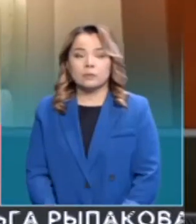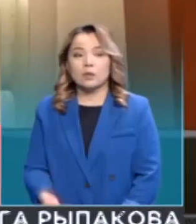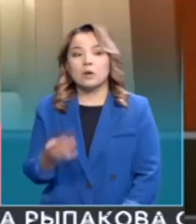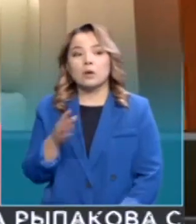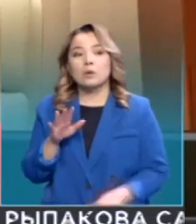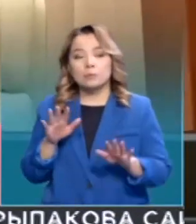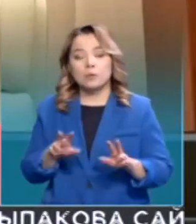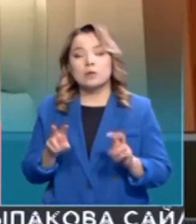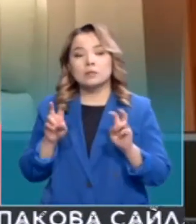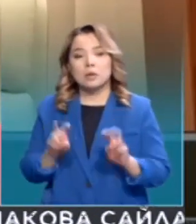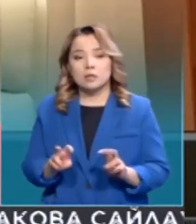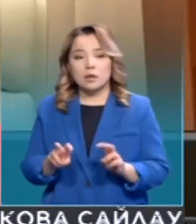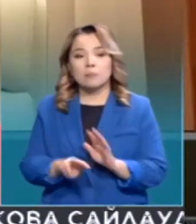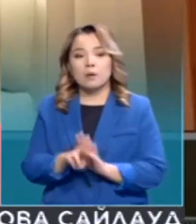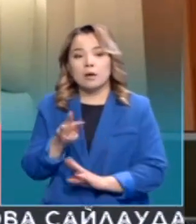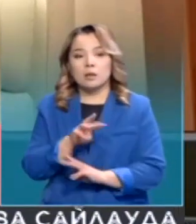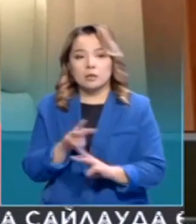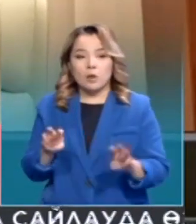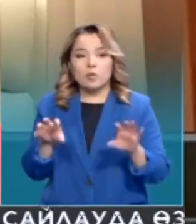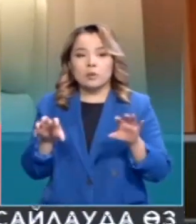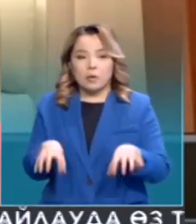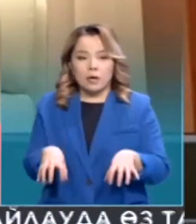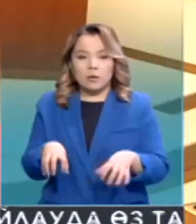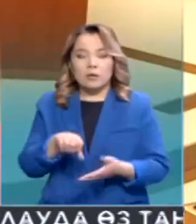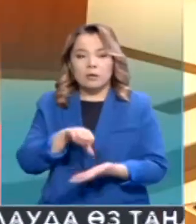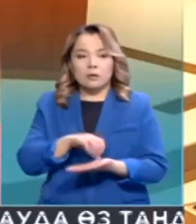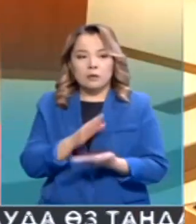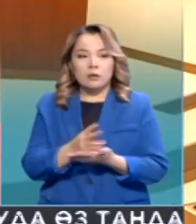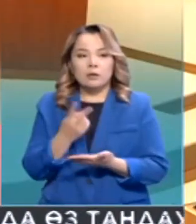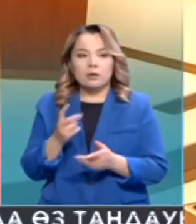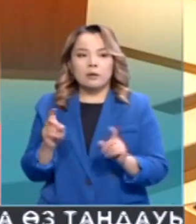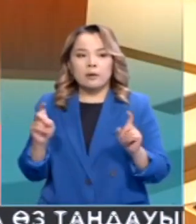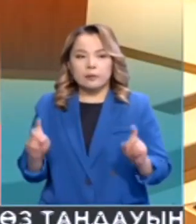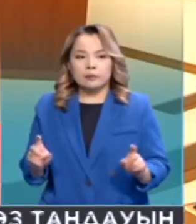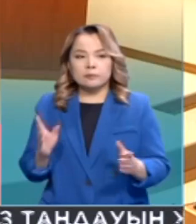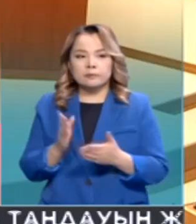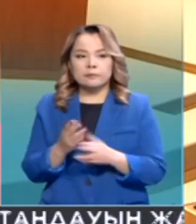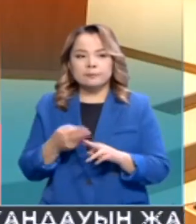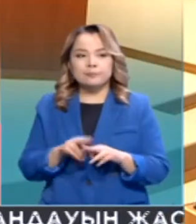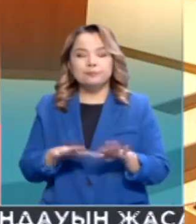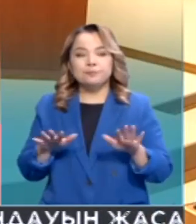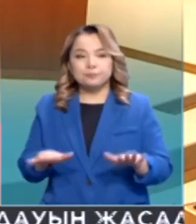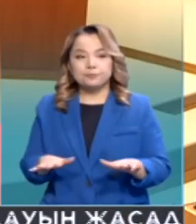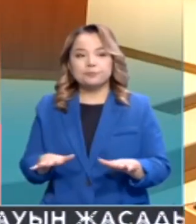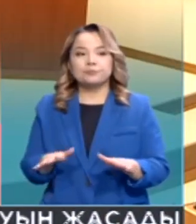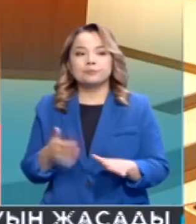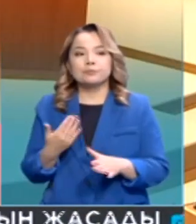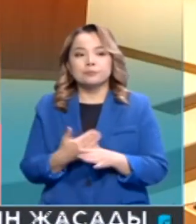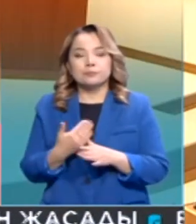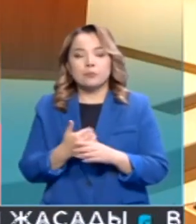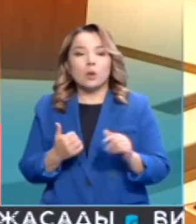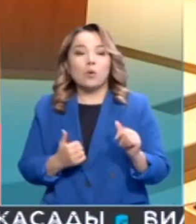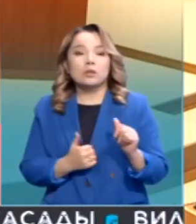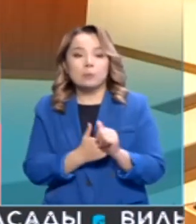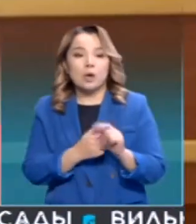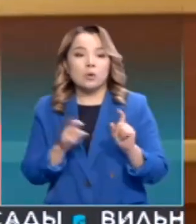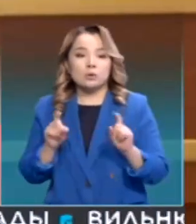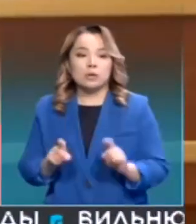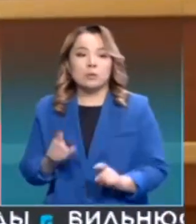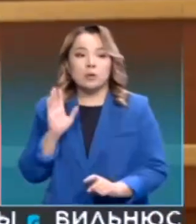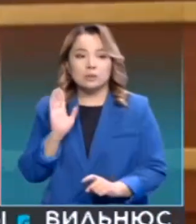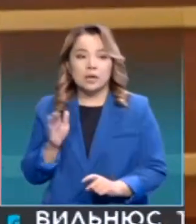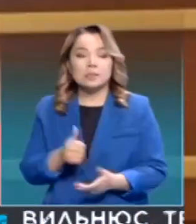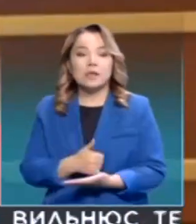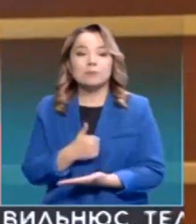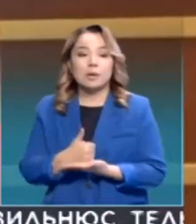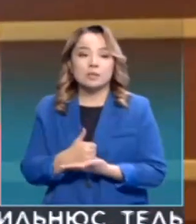Төрдегі бұл орынға мәжіліс төрағасы жайғасады. Оның екі жағындағы мына орындарға екі орынбасары отырады.